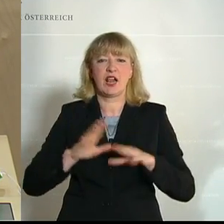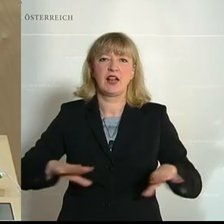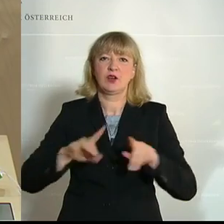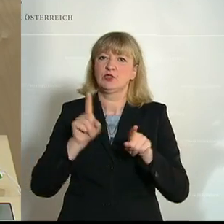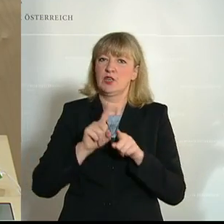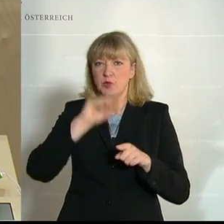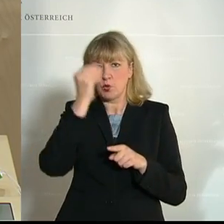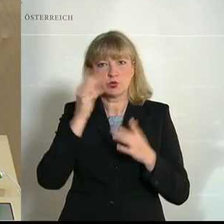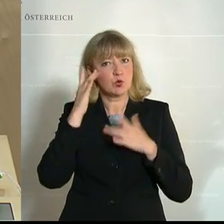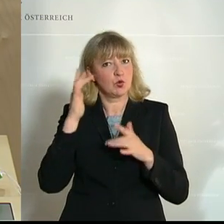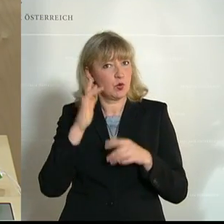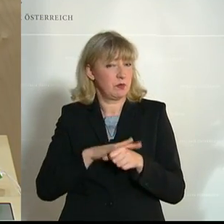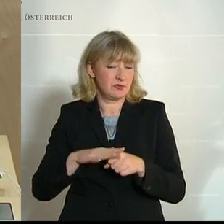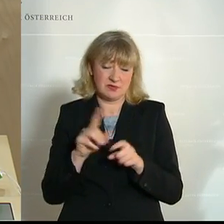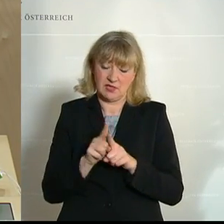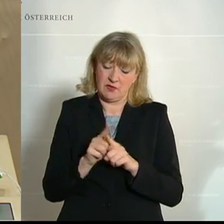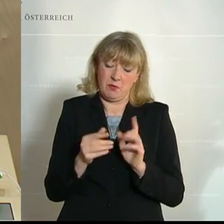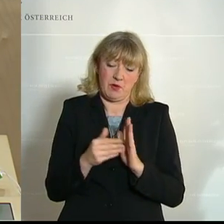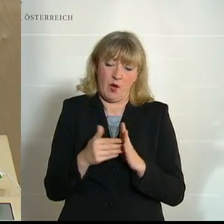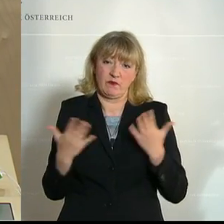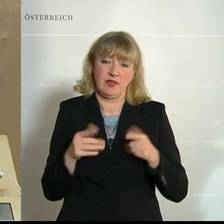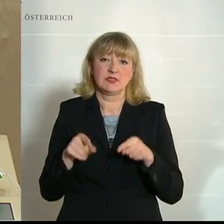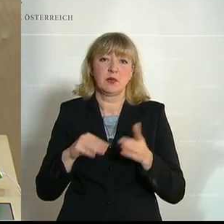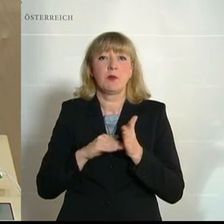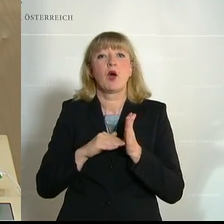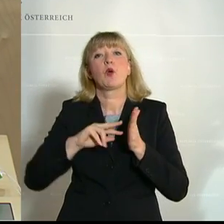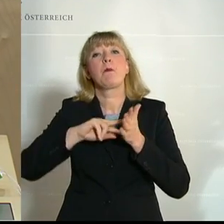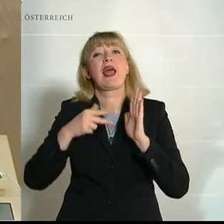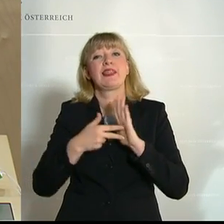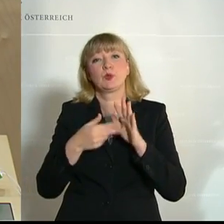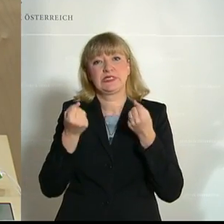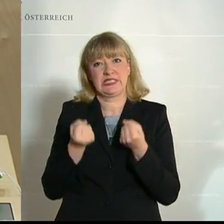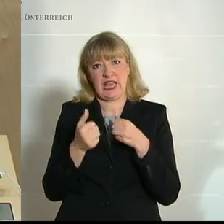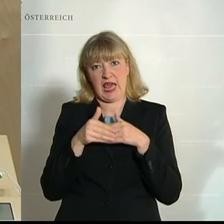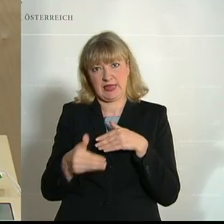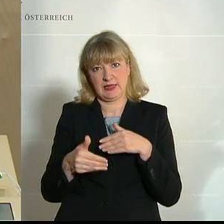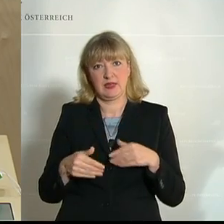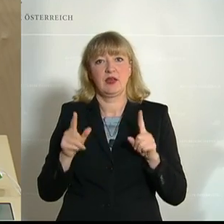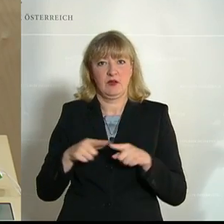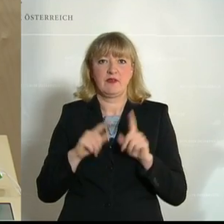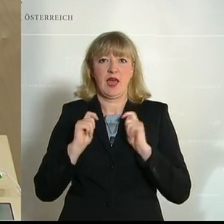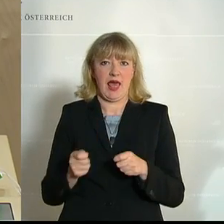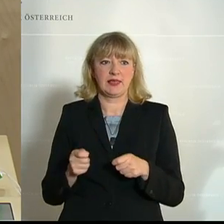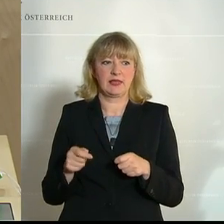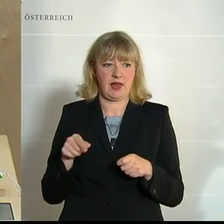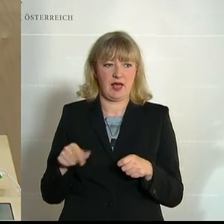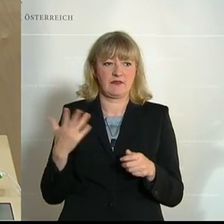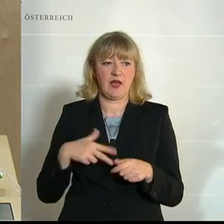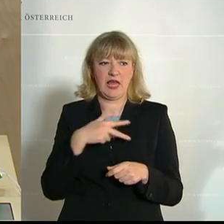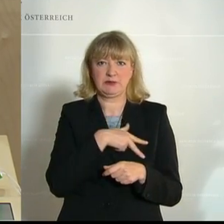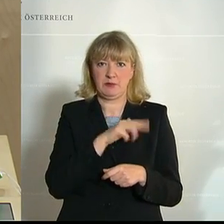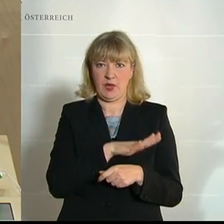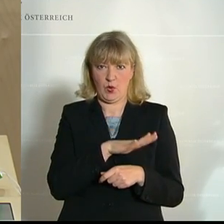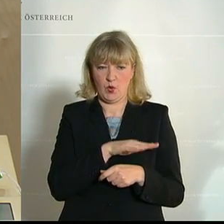und Kulturbranche vor allem eines braucht, und das ist die Planungssicherheit. Und zum Antrag von der